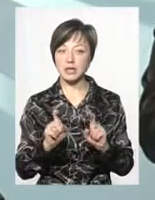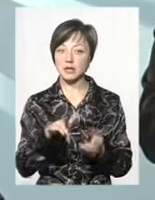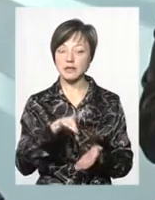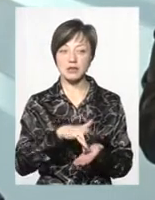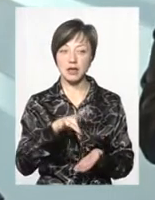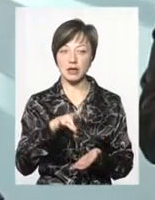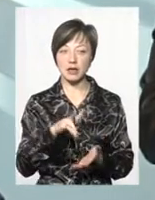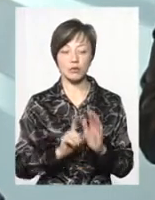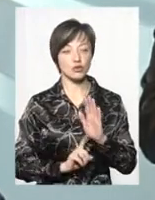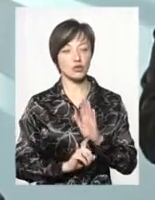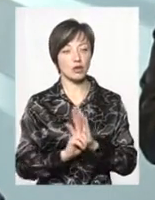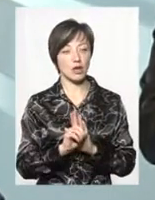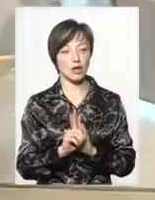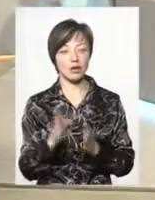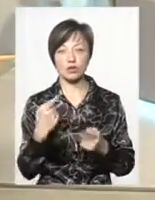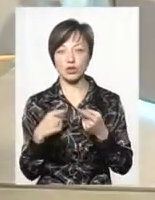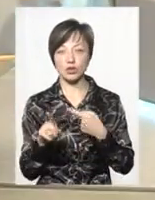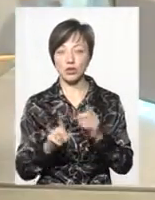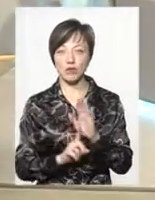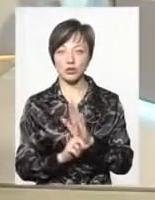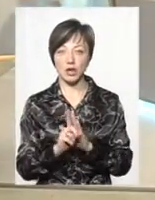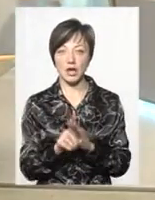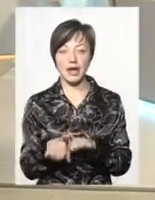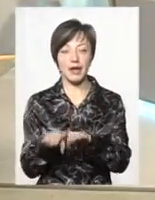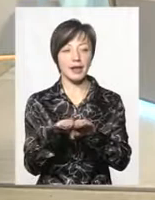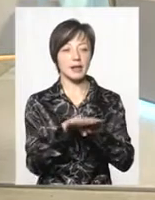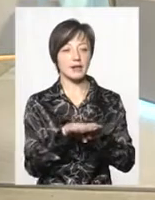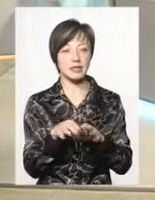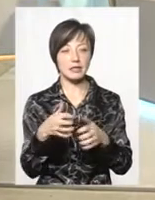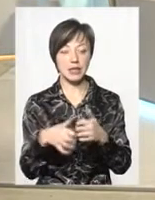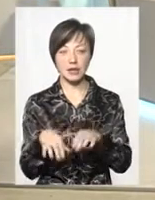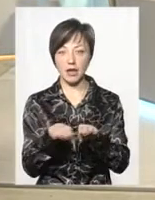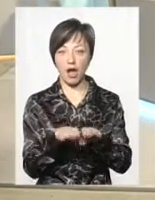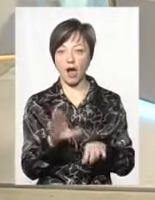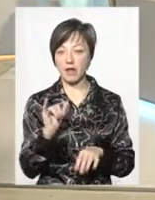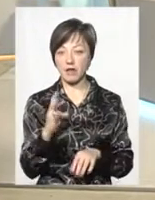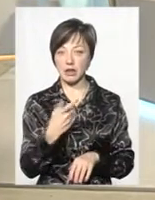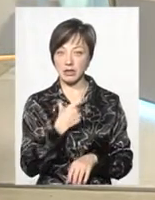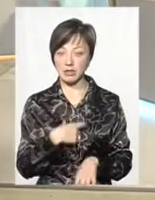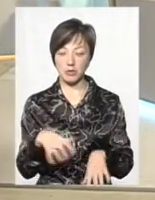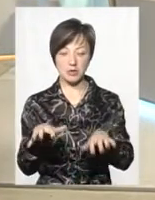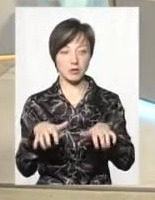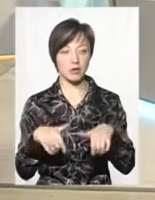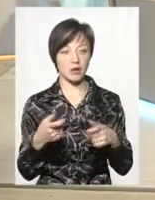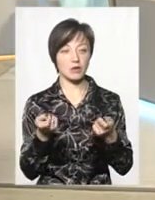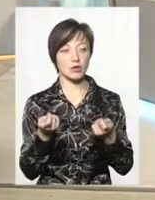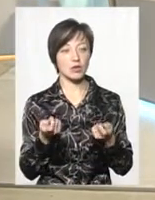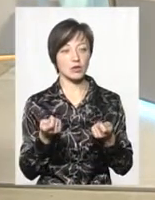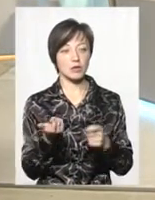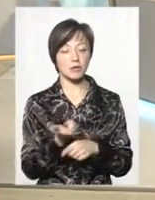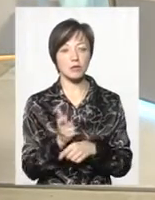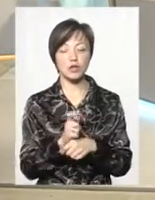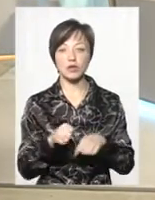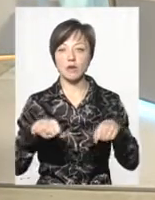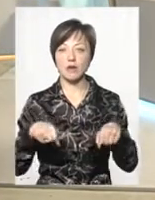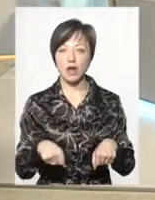і він починає, якщо інші не починають. Тобто рівний серед рівних. А він тут на себе перейняв трохи більшої